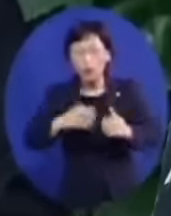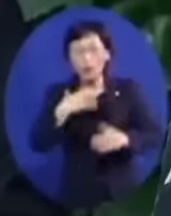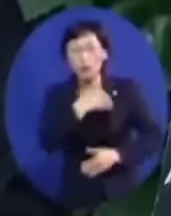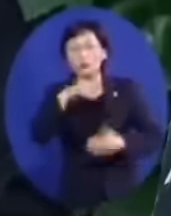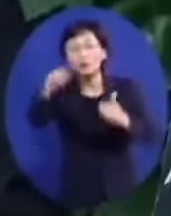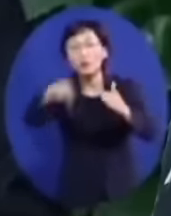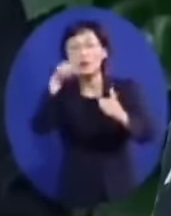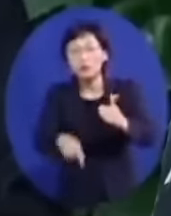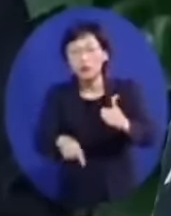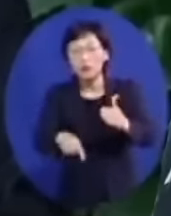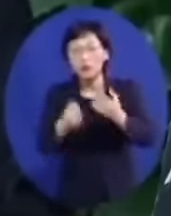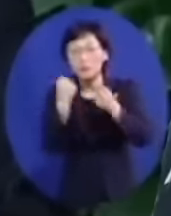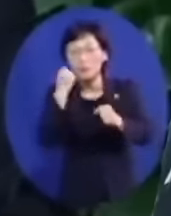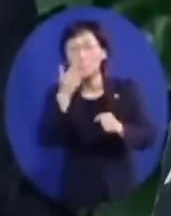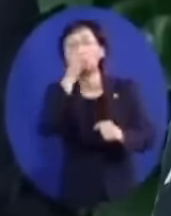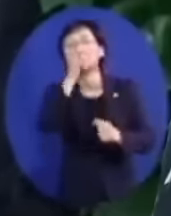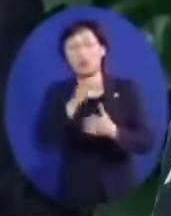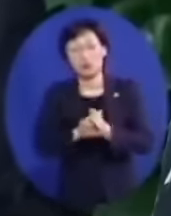있다.